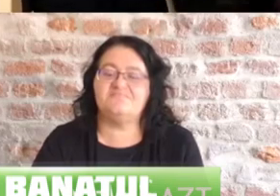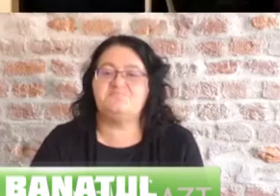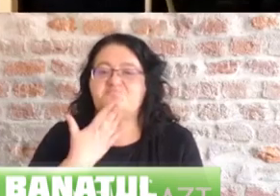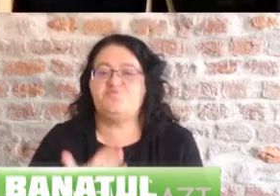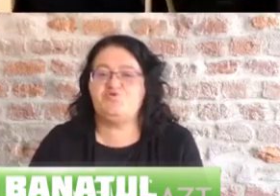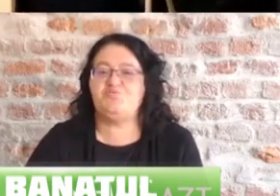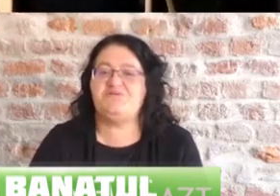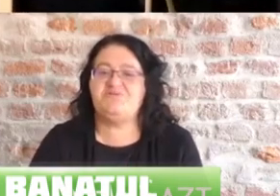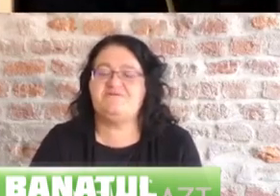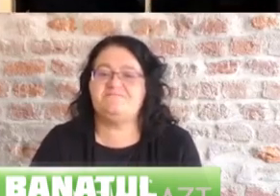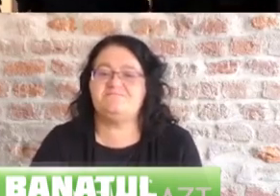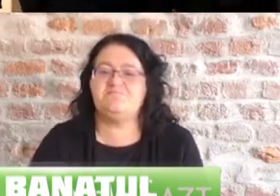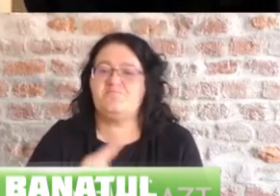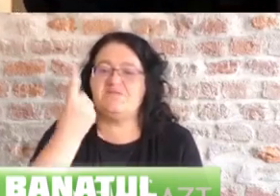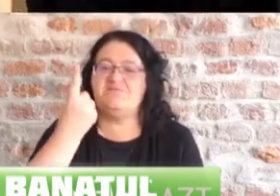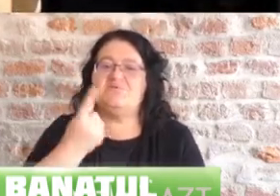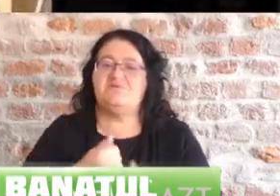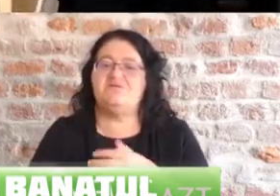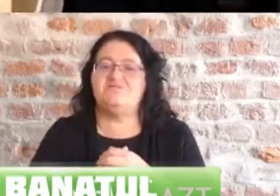Mulțumim. În primul rând,